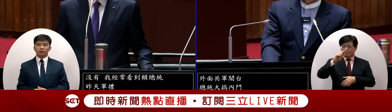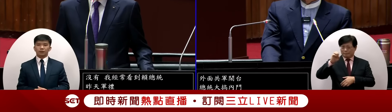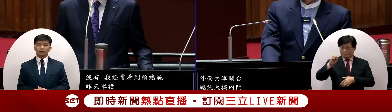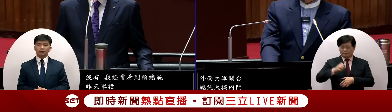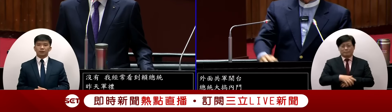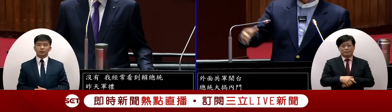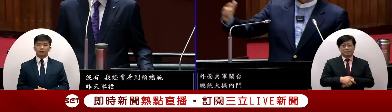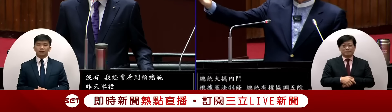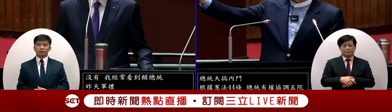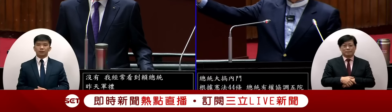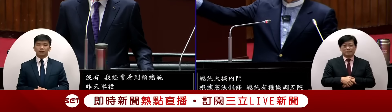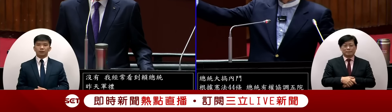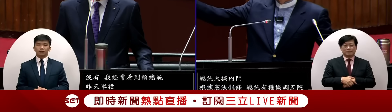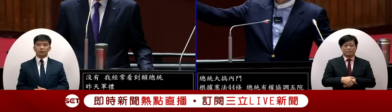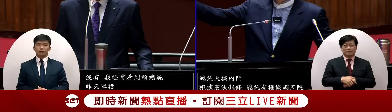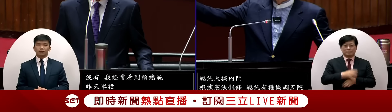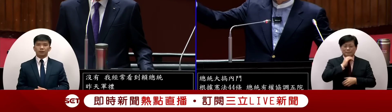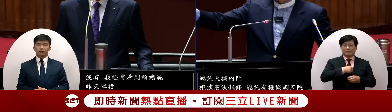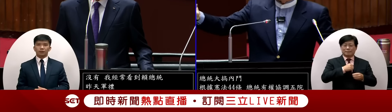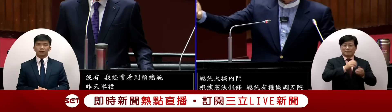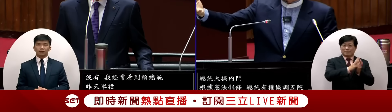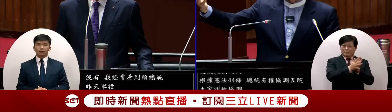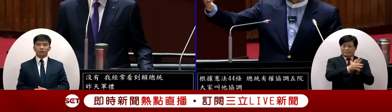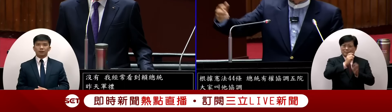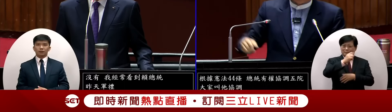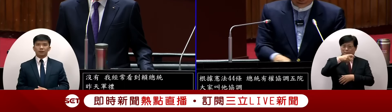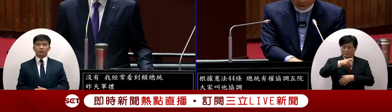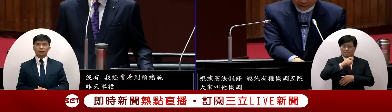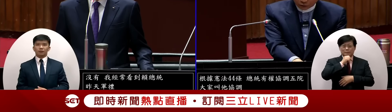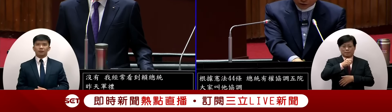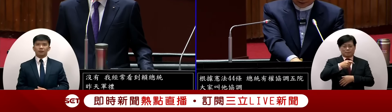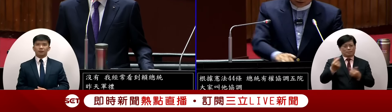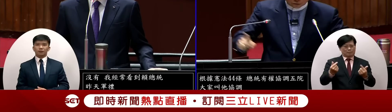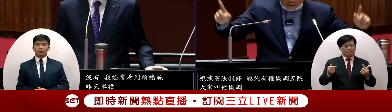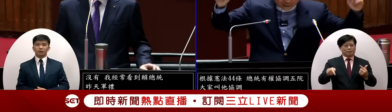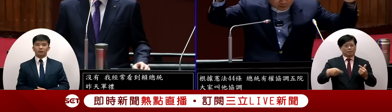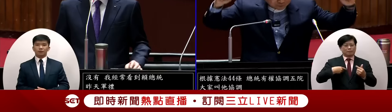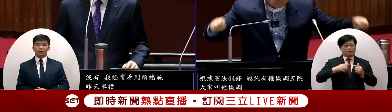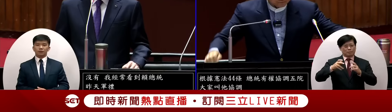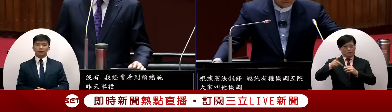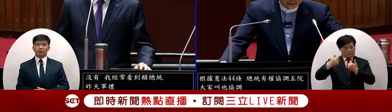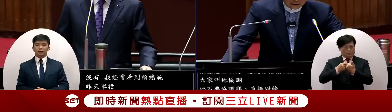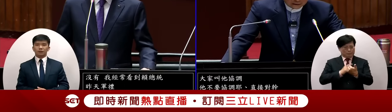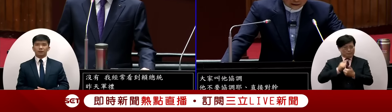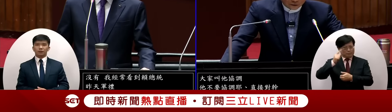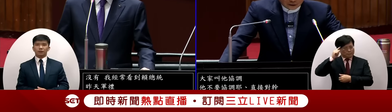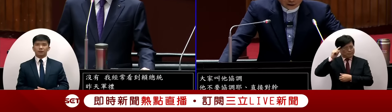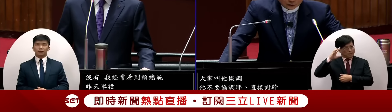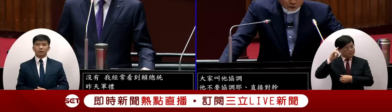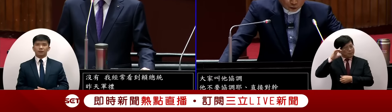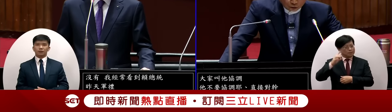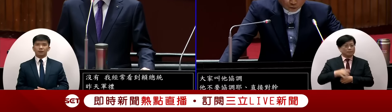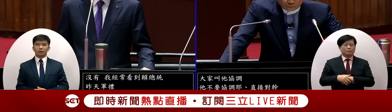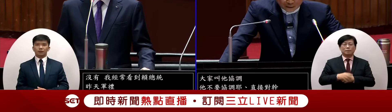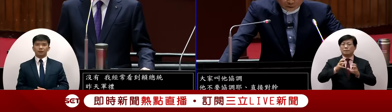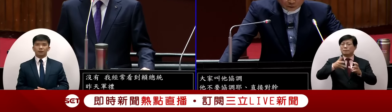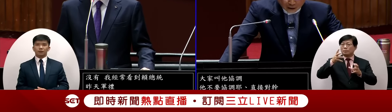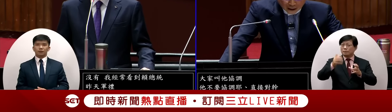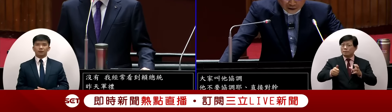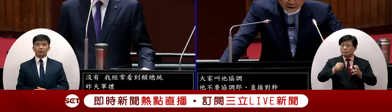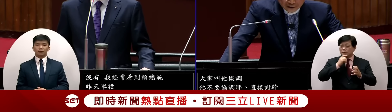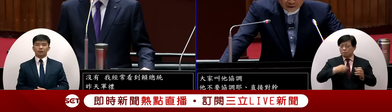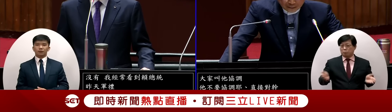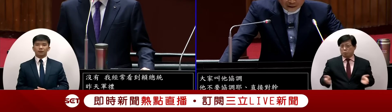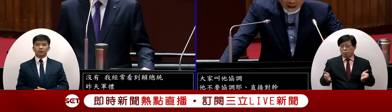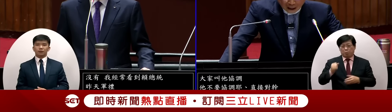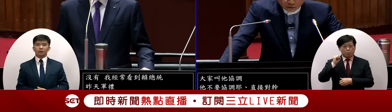态度，那是 ChatGPT， 我们国工会发展出来的。他说什么？注意看哦，他说总统发动